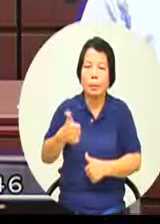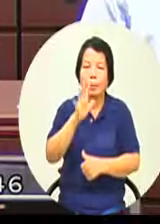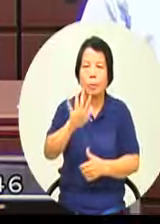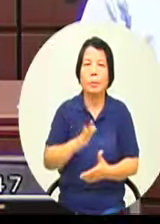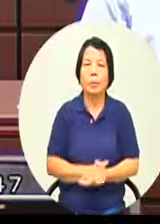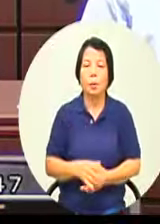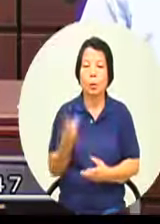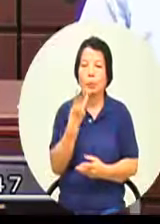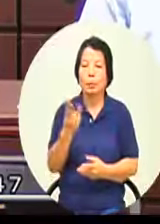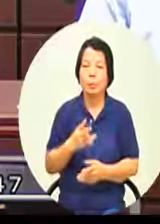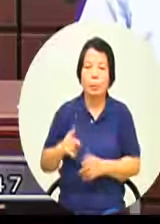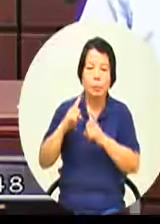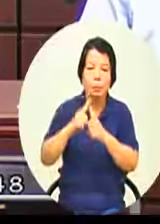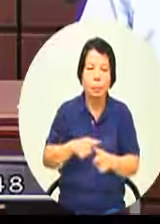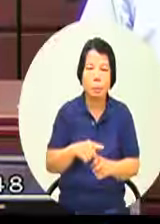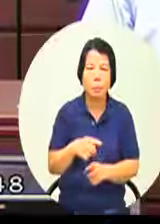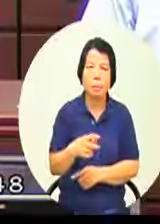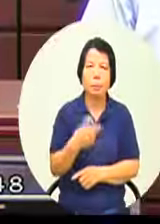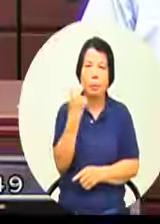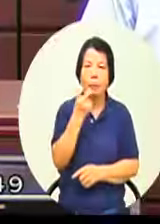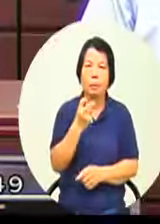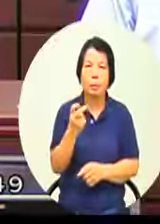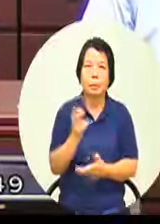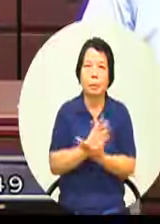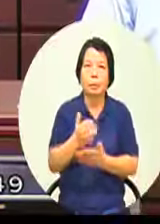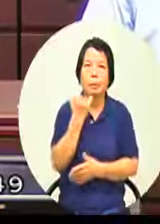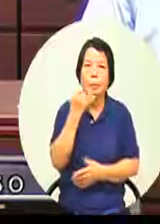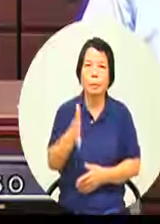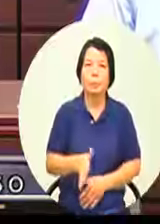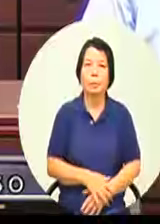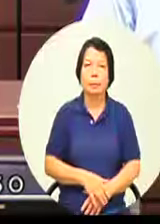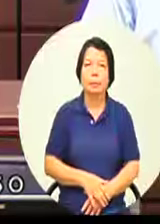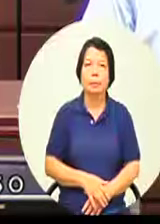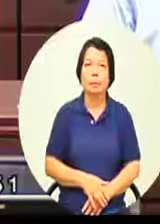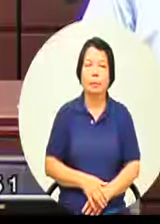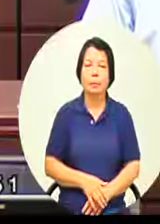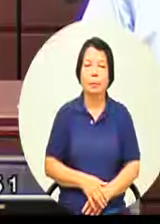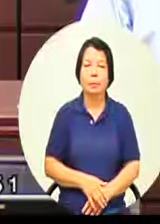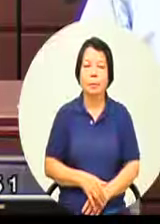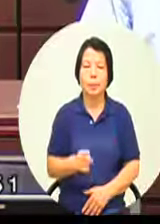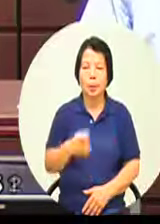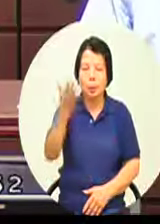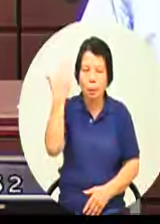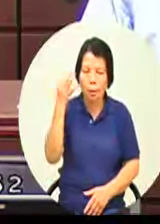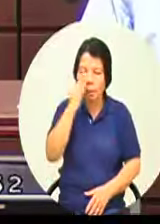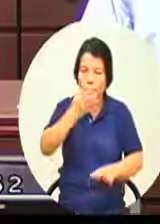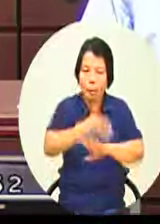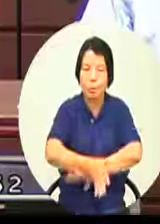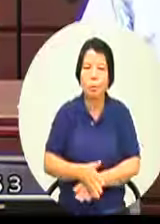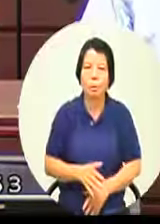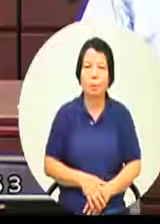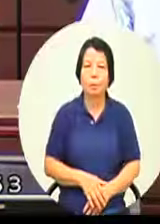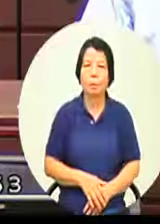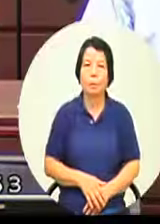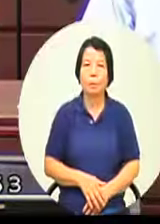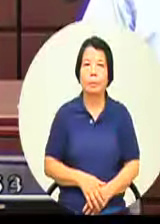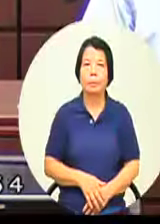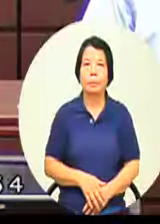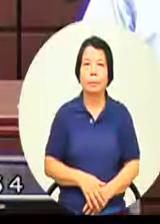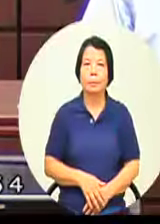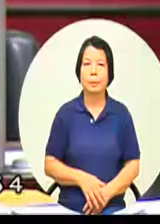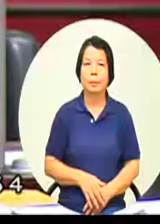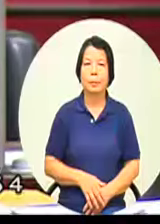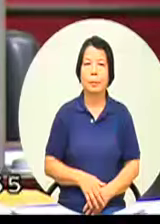个一起去看好吗？ 我 主席可以吗？ 不是，以前去看就是 没有嘛，因